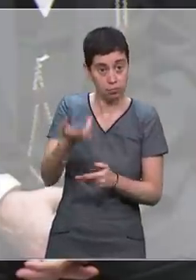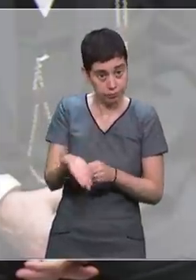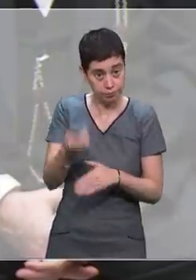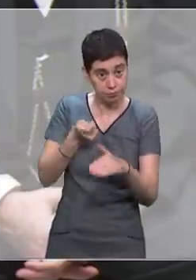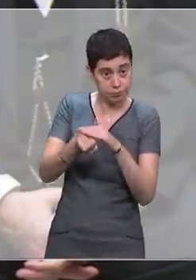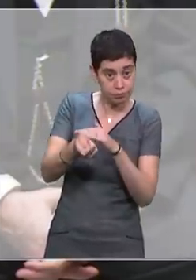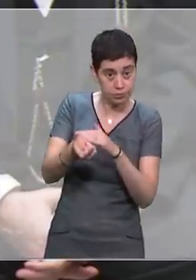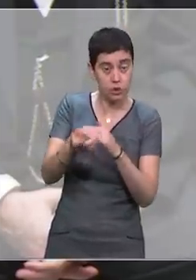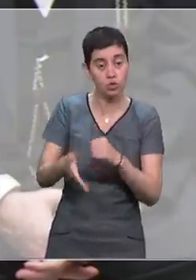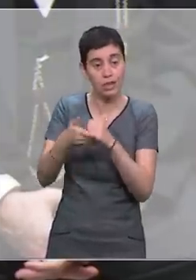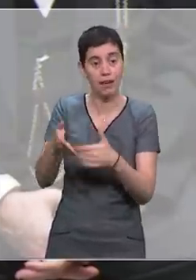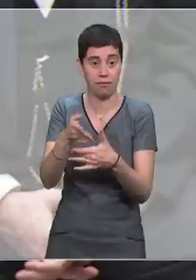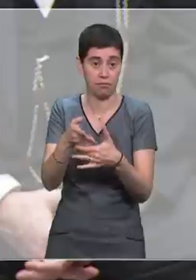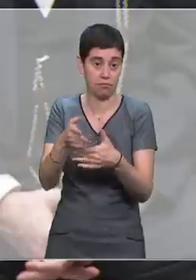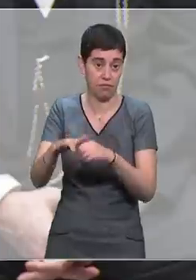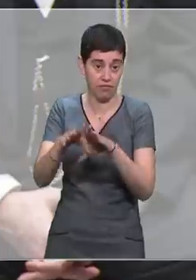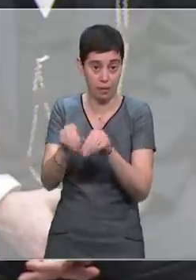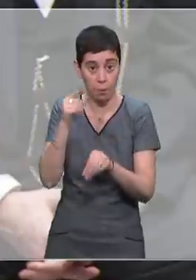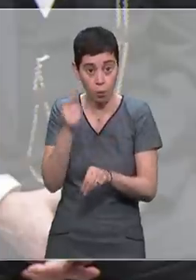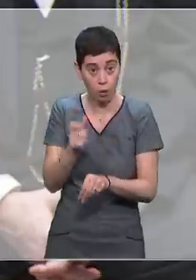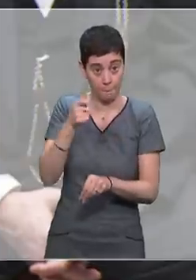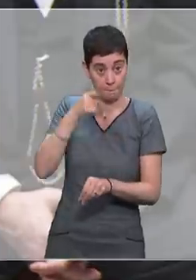de soutien familial pour les parents qui élèvent seuls leurs